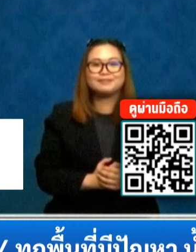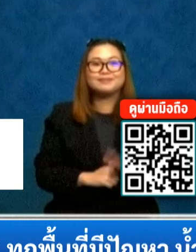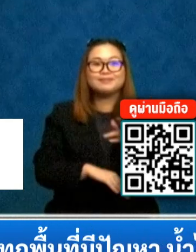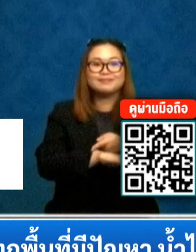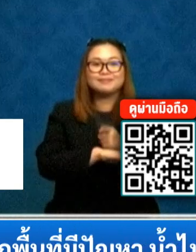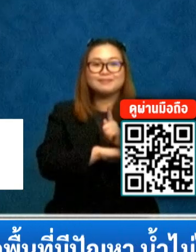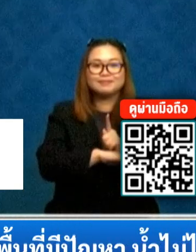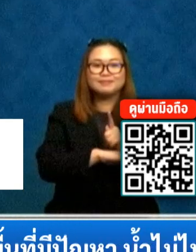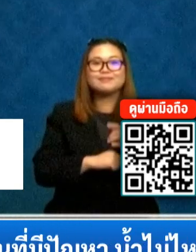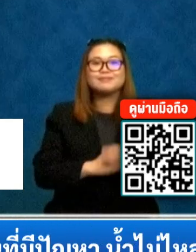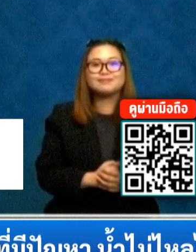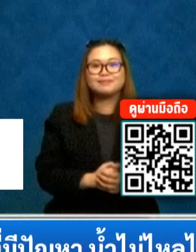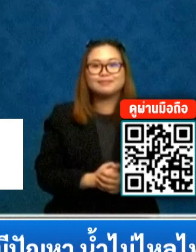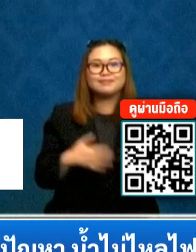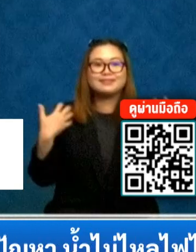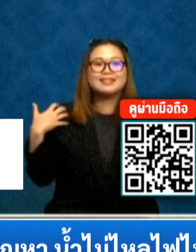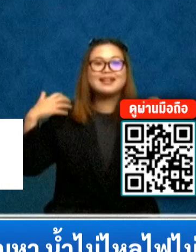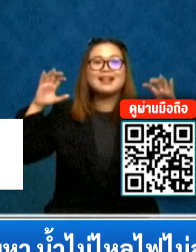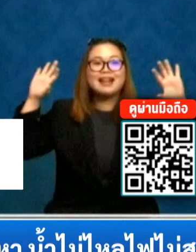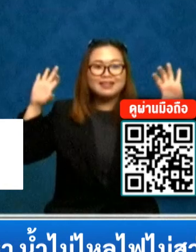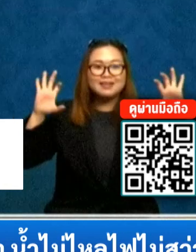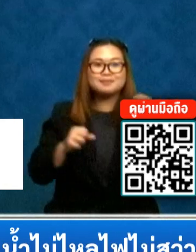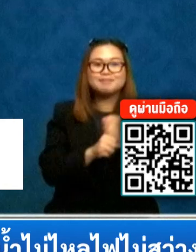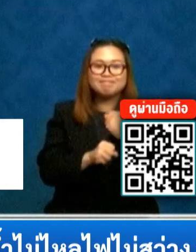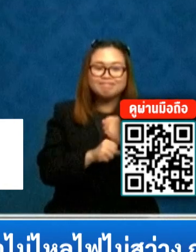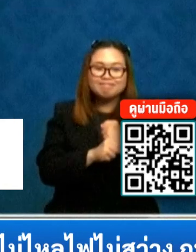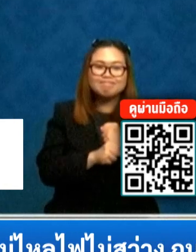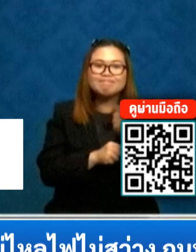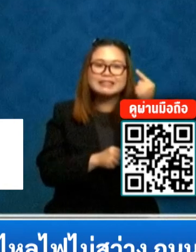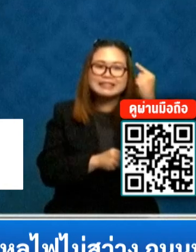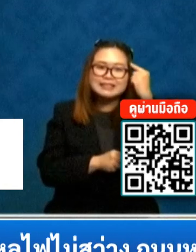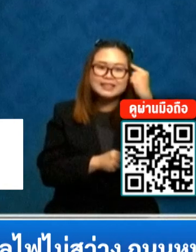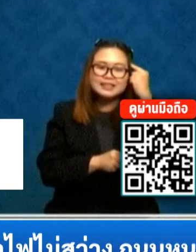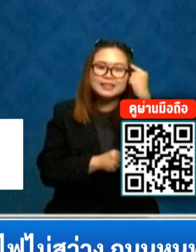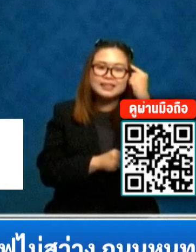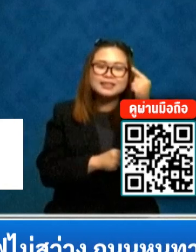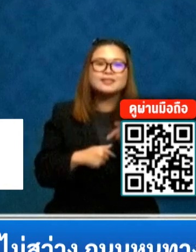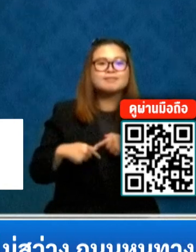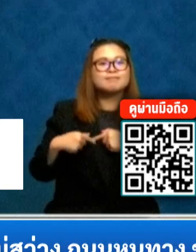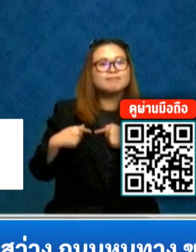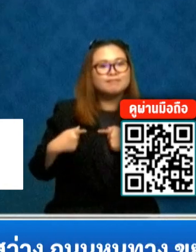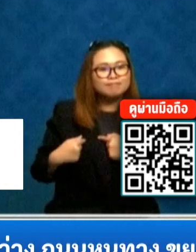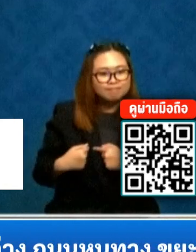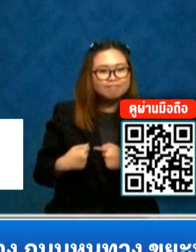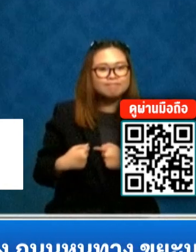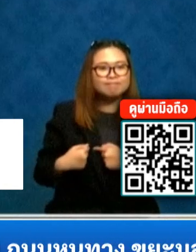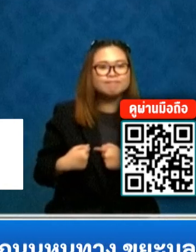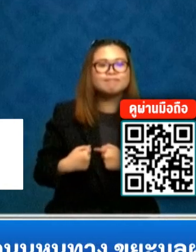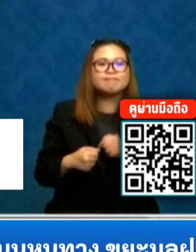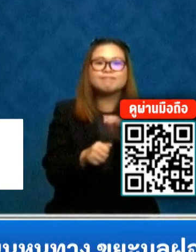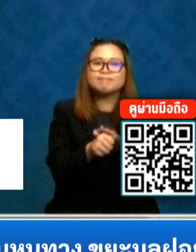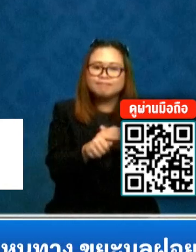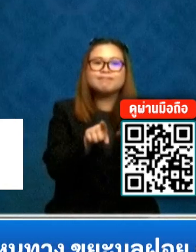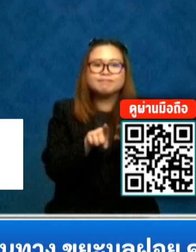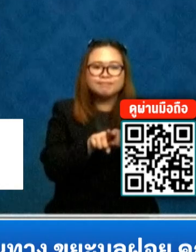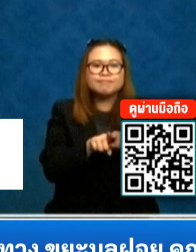การที่รัฐบาลต้องทำอย่างนี้ผมเห็นใจนะครับเพราะว่านอกจากจะวางพื้นฐานดิจิทัลอีโคโน